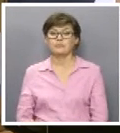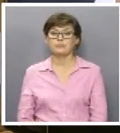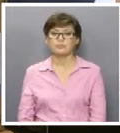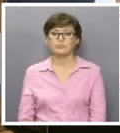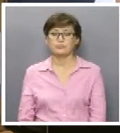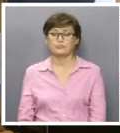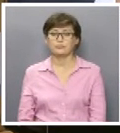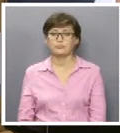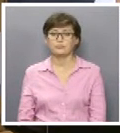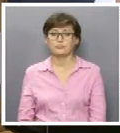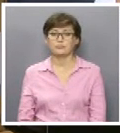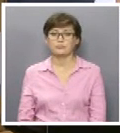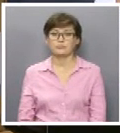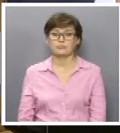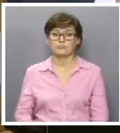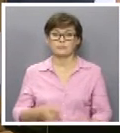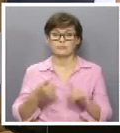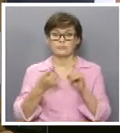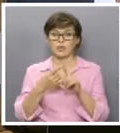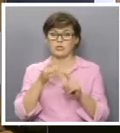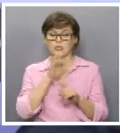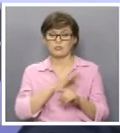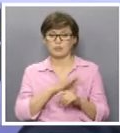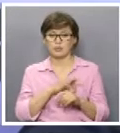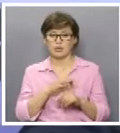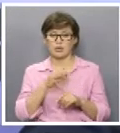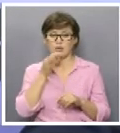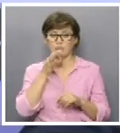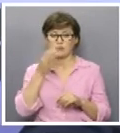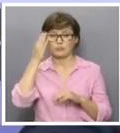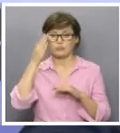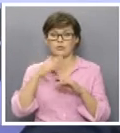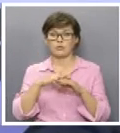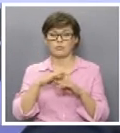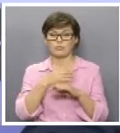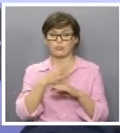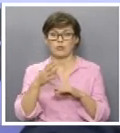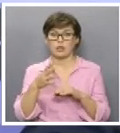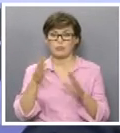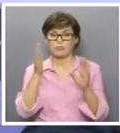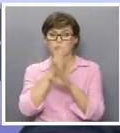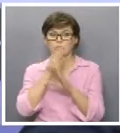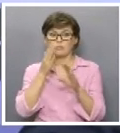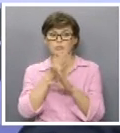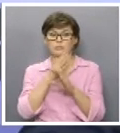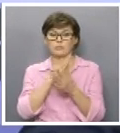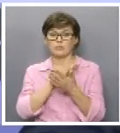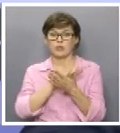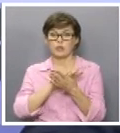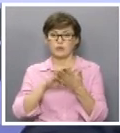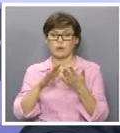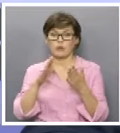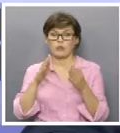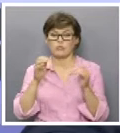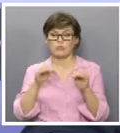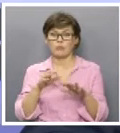jerde birinci tiliyimdilgü айтып өттүк акимчилик үчүн бул атмосфералык таза абаны шешүүдүн